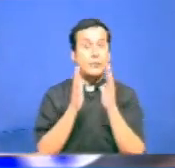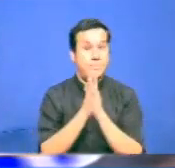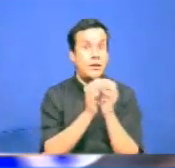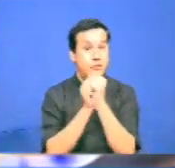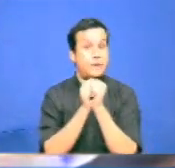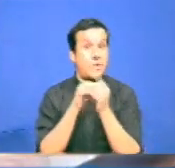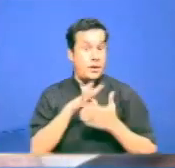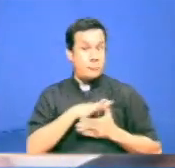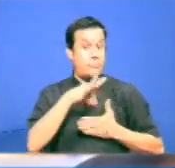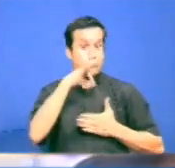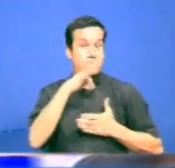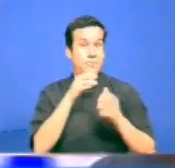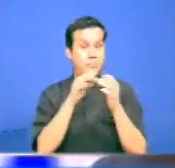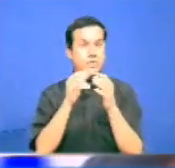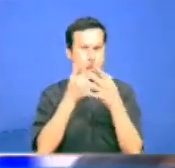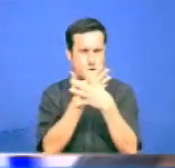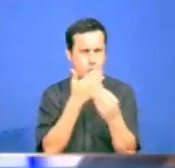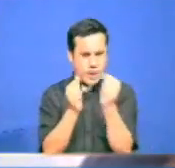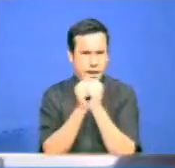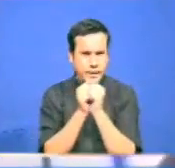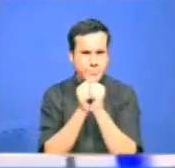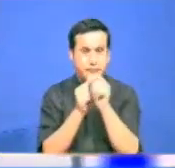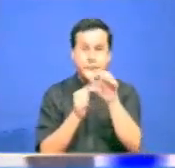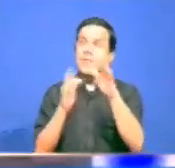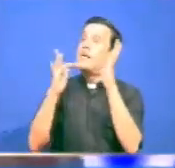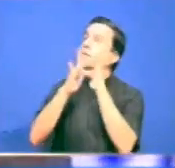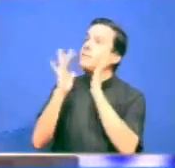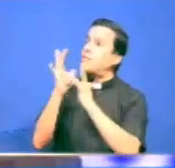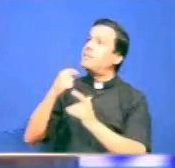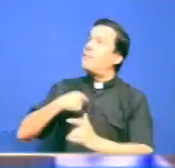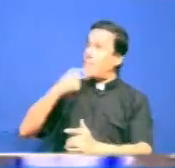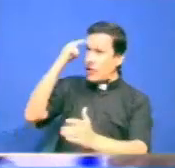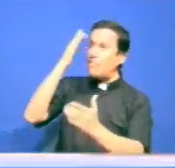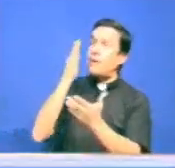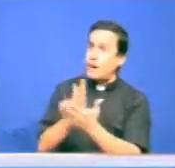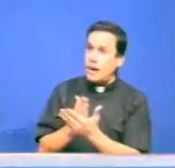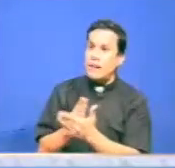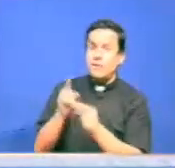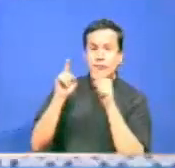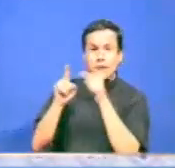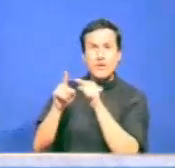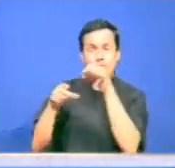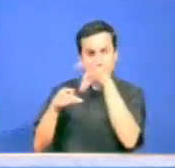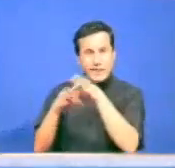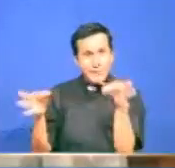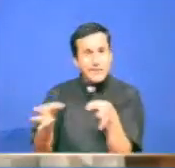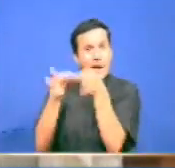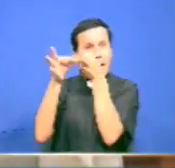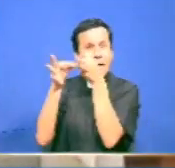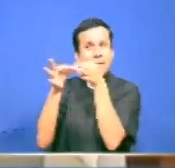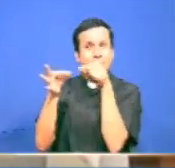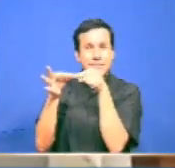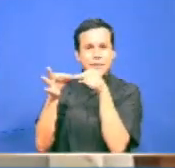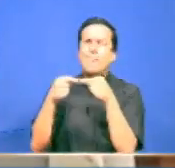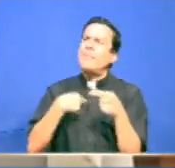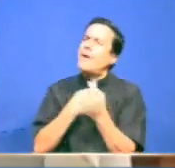My Jesus, I believe that you are present the most holy sacrament of the altar. I love